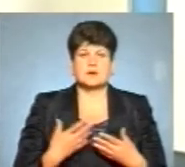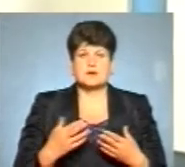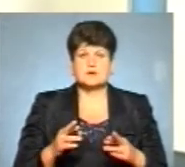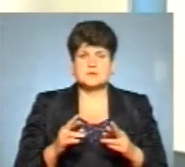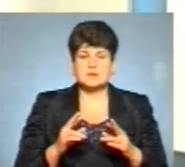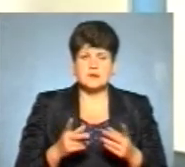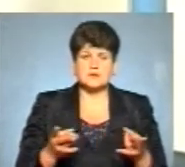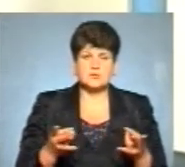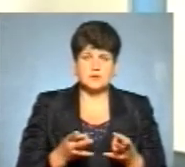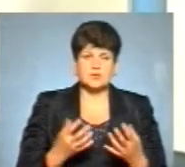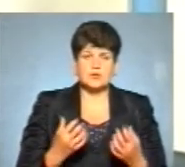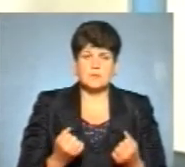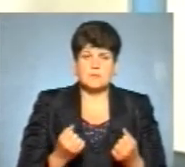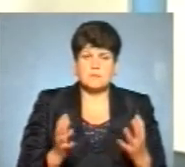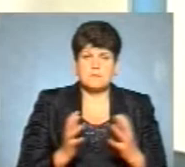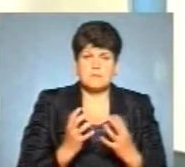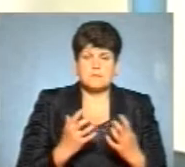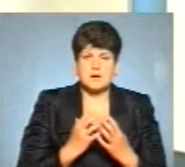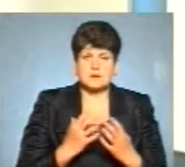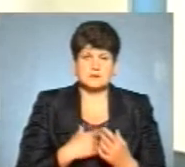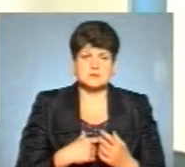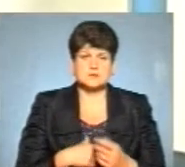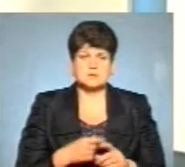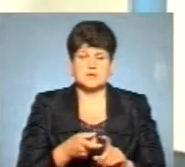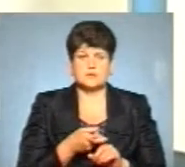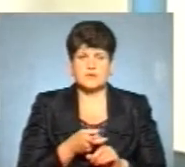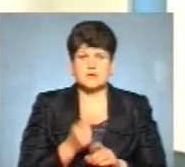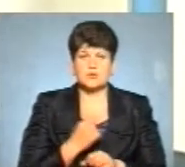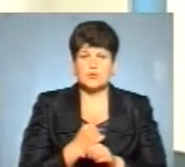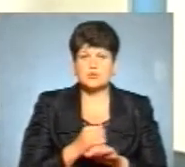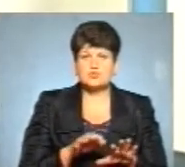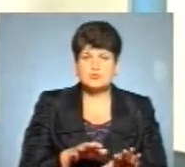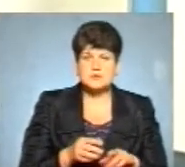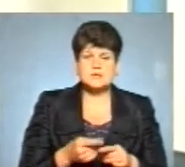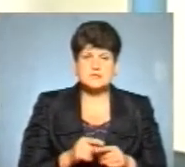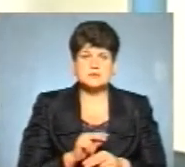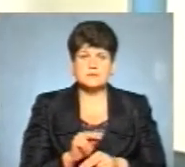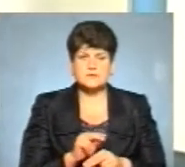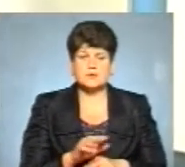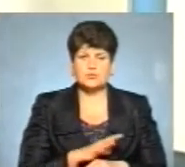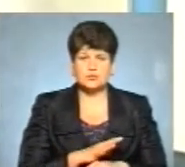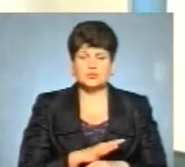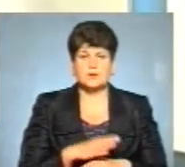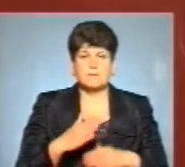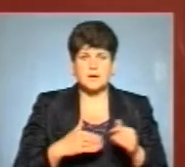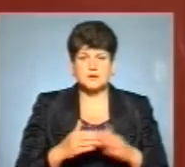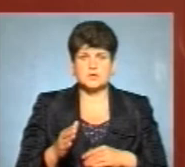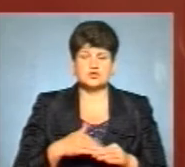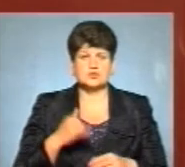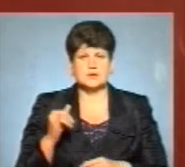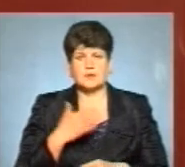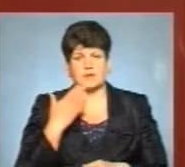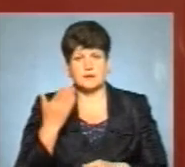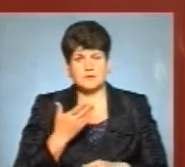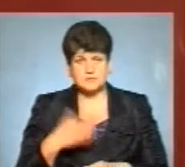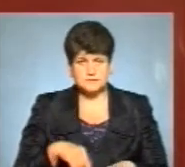необхідно берегти себе від інфікування на робочому місці. І ці заняття були як теоретичні, так і практичні. Ну і